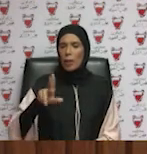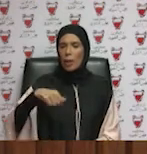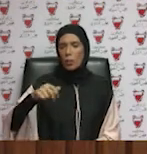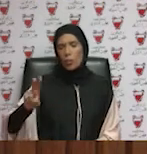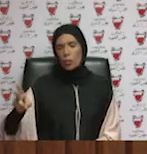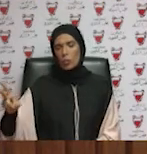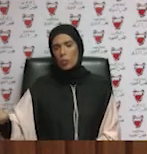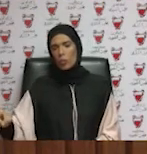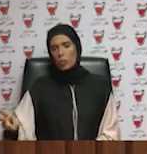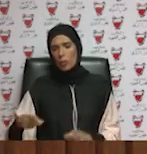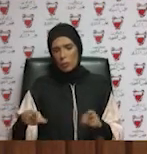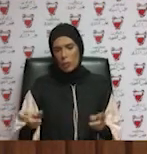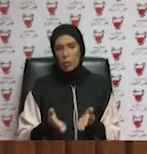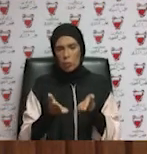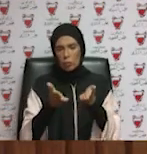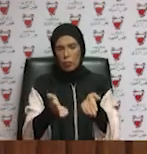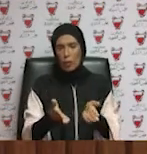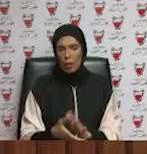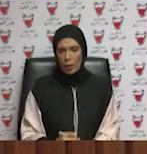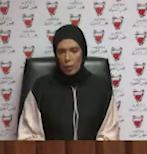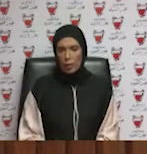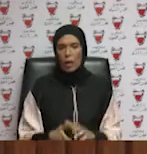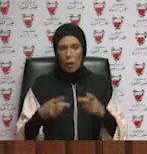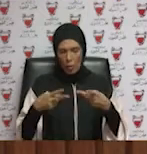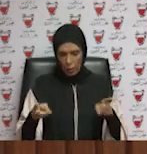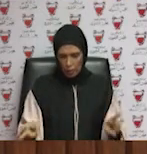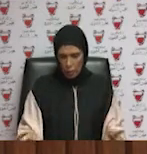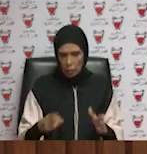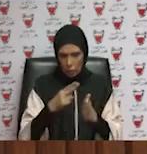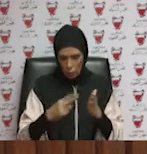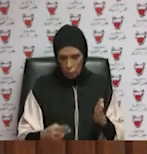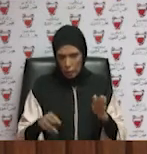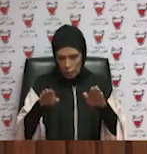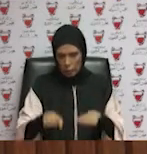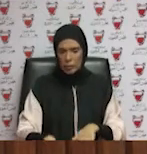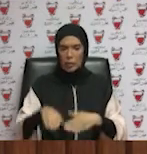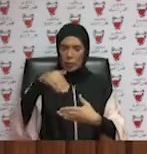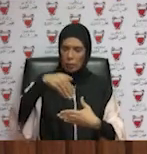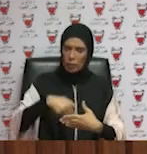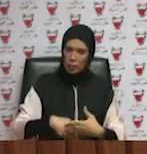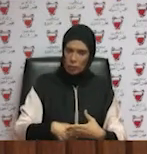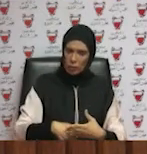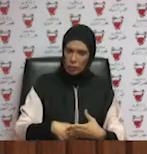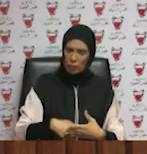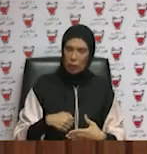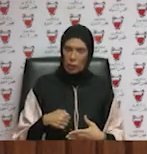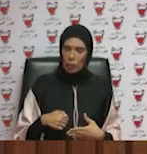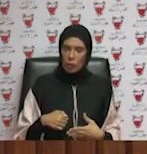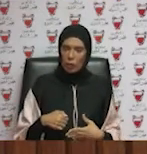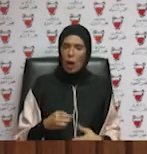أيضا بالترخيص للسفن. فإذا وافقنا على قرار مجلس النواب فكأن فتحنا الباب